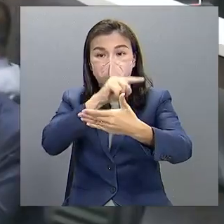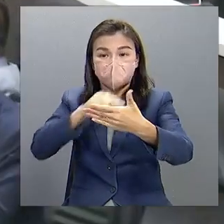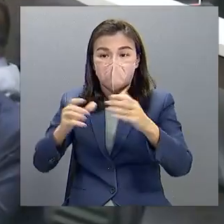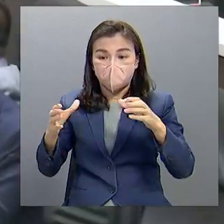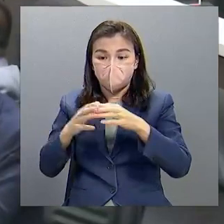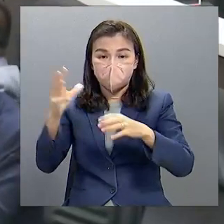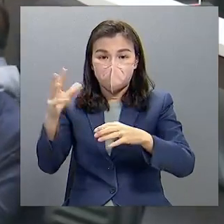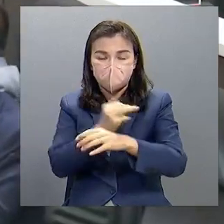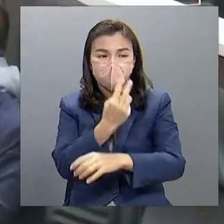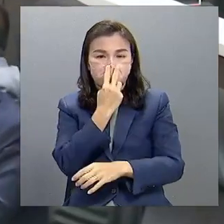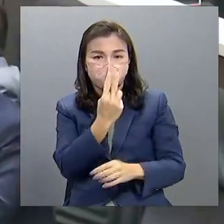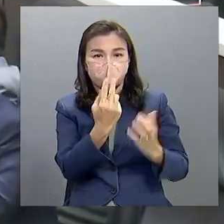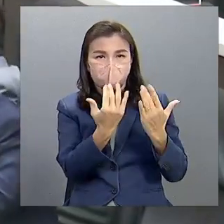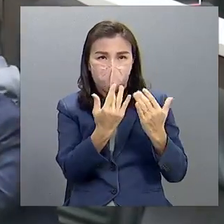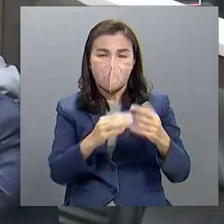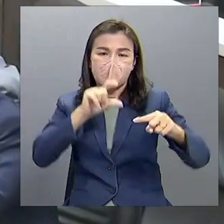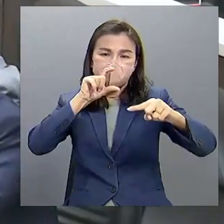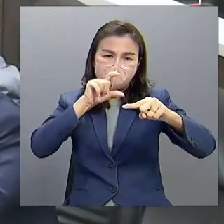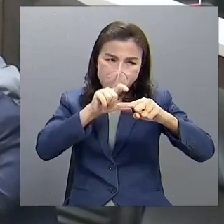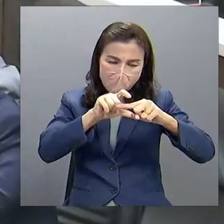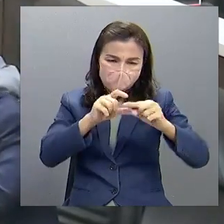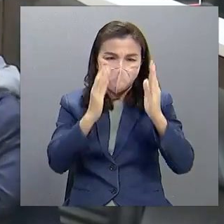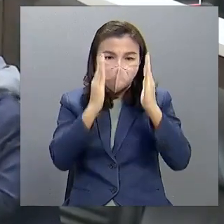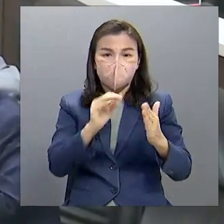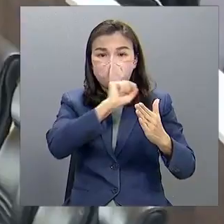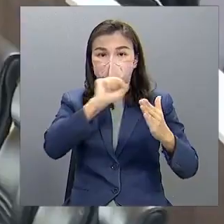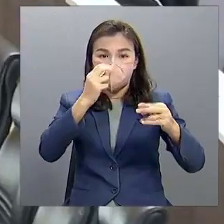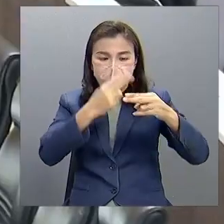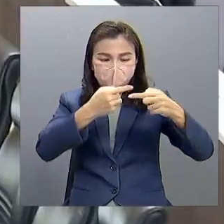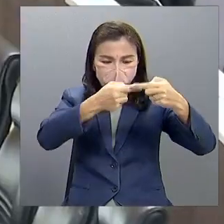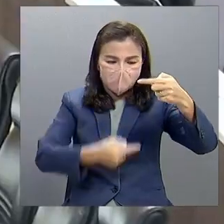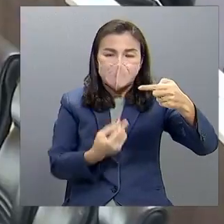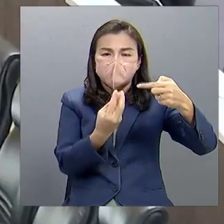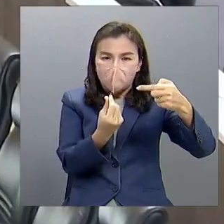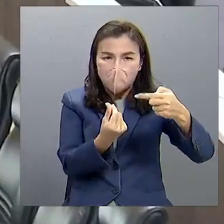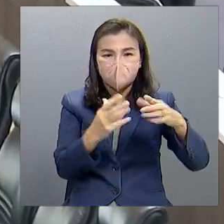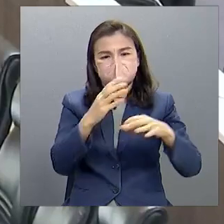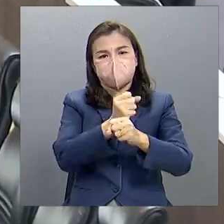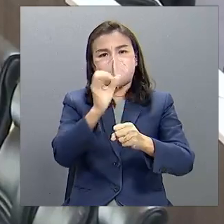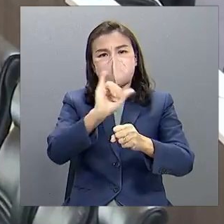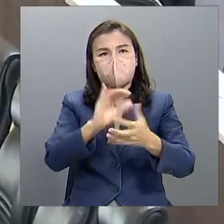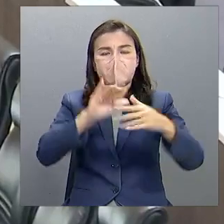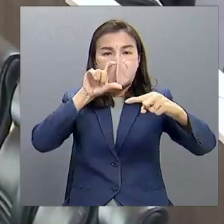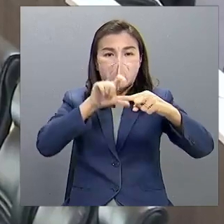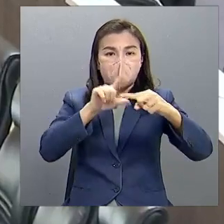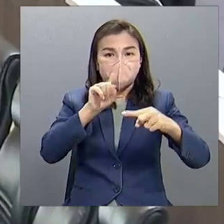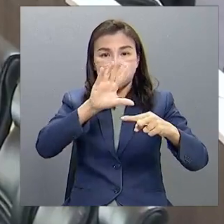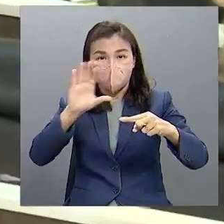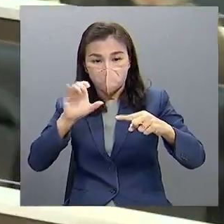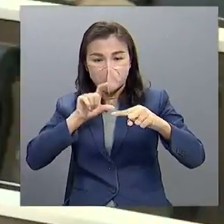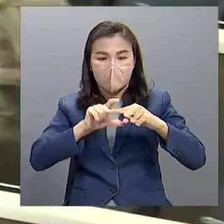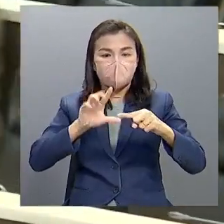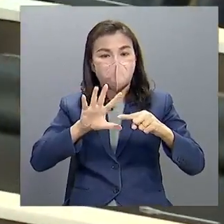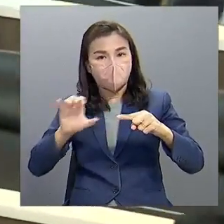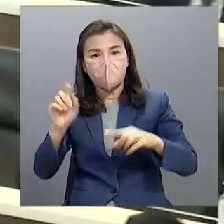ะวิธีคำนวณส.ส.บัญชีรายชื่อนี่เลยค่ะที่ยังมีข้อถกเถียงกันอยู่ว่าจะหารด้วย100หรือว่าจะหารด้วย500เพื่อได้